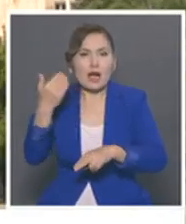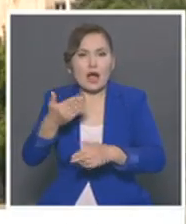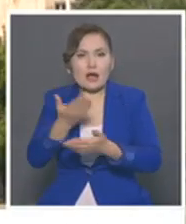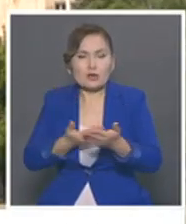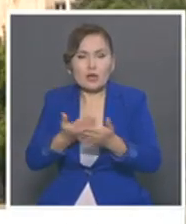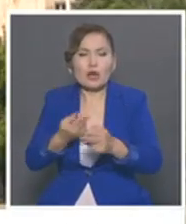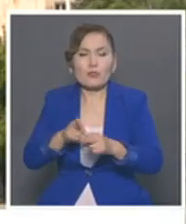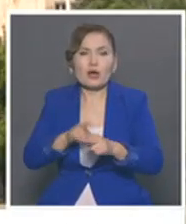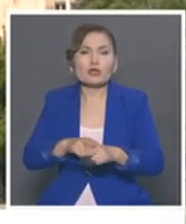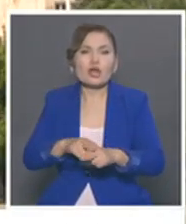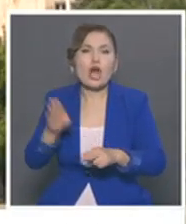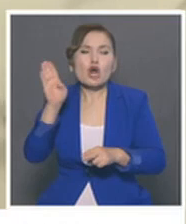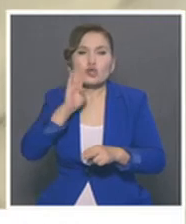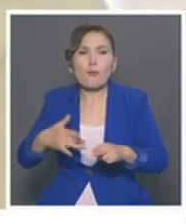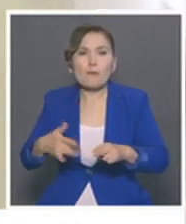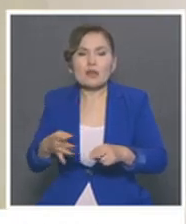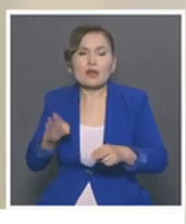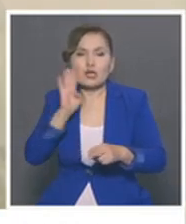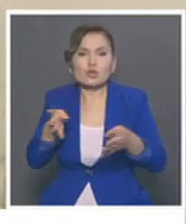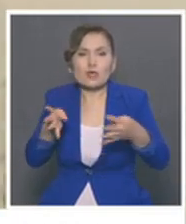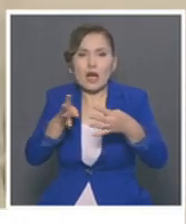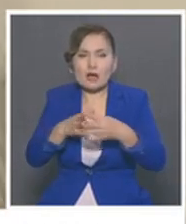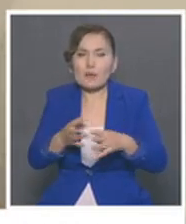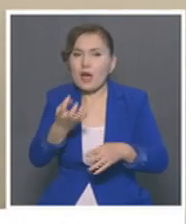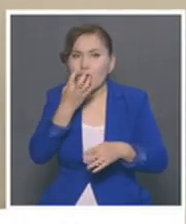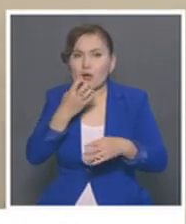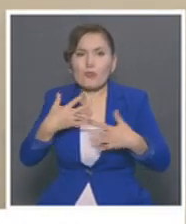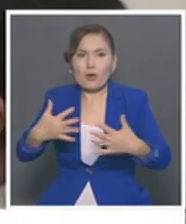құрамындағы кальций мен магний бронх жүйесінің жұмысына оң